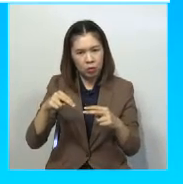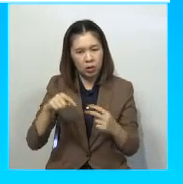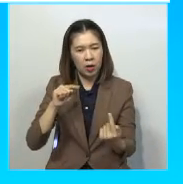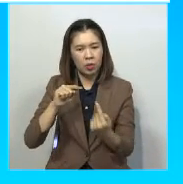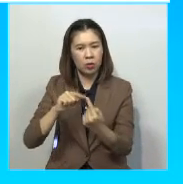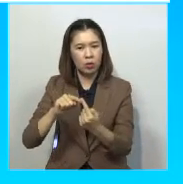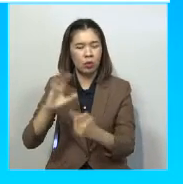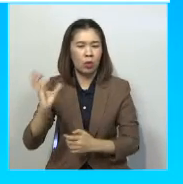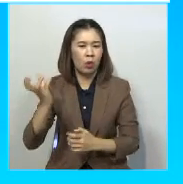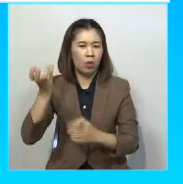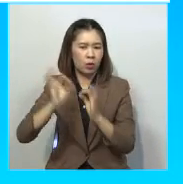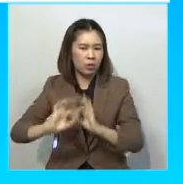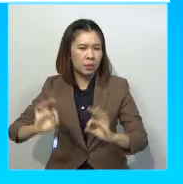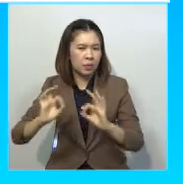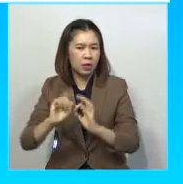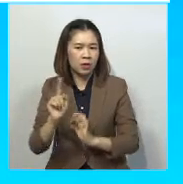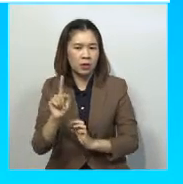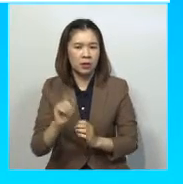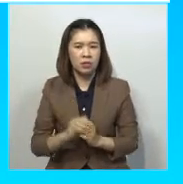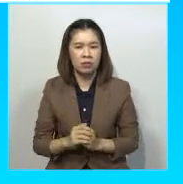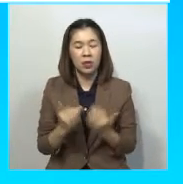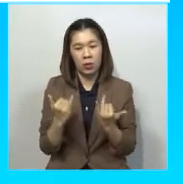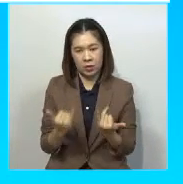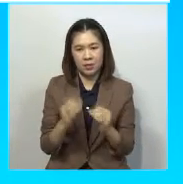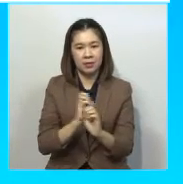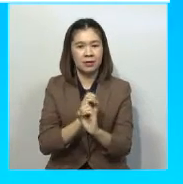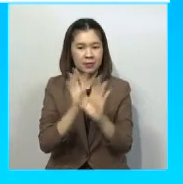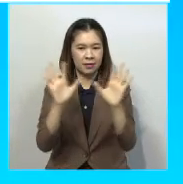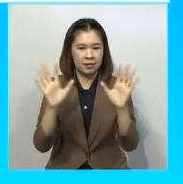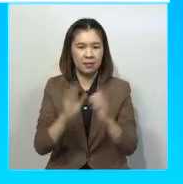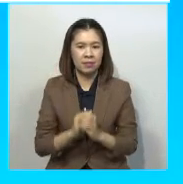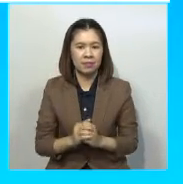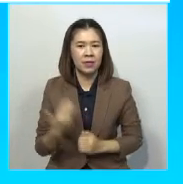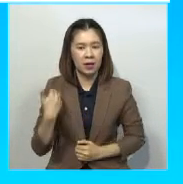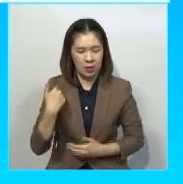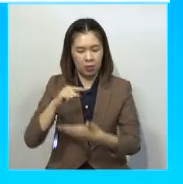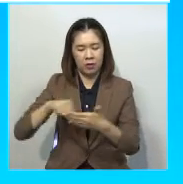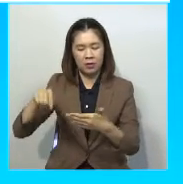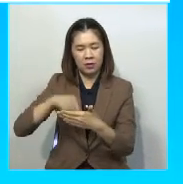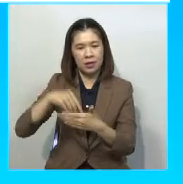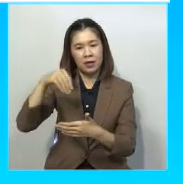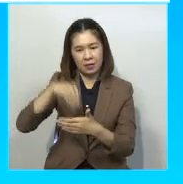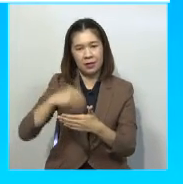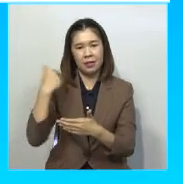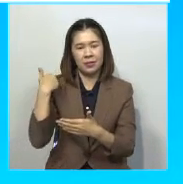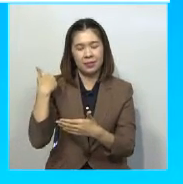ของโลกไปอีกนานแค่ไหนวันนี้ชัดเจนแล้วเรามีการเลือกตั้งแน่นอนตรงที่24